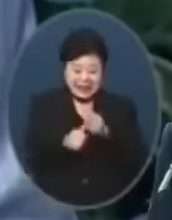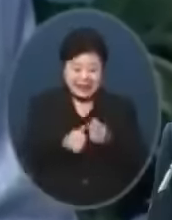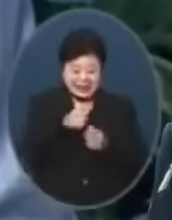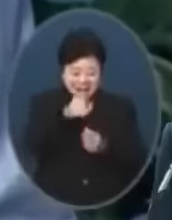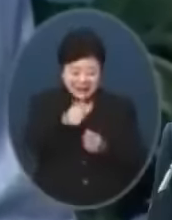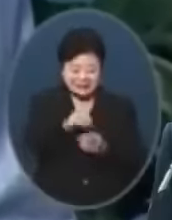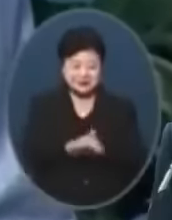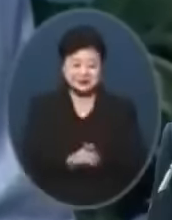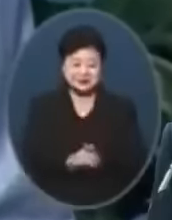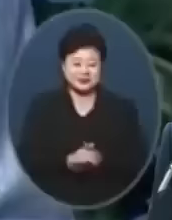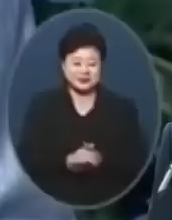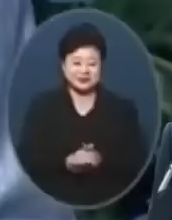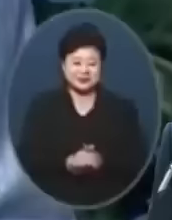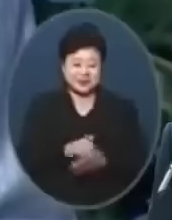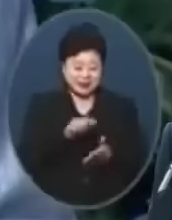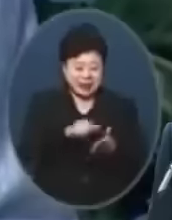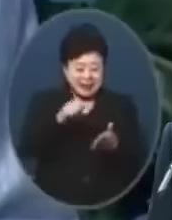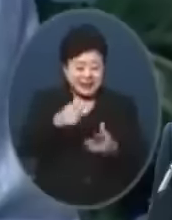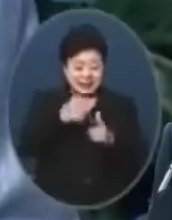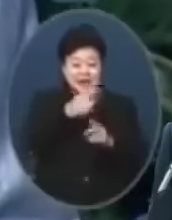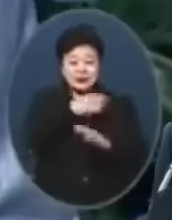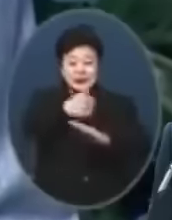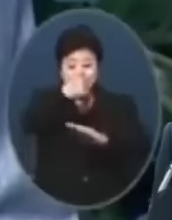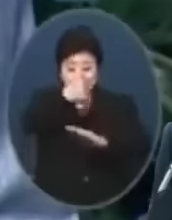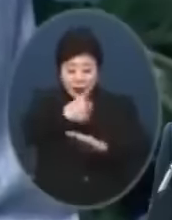하나님의 맏아들 예수 그리스도를